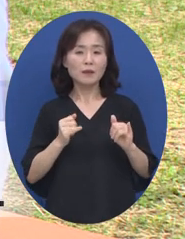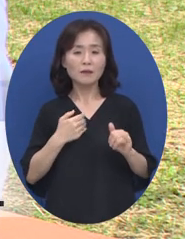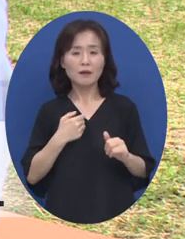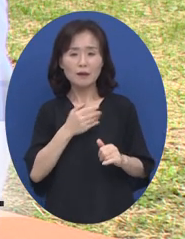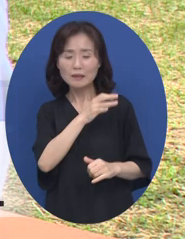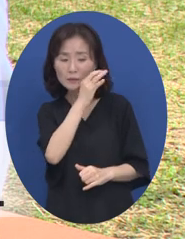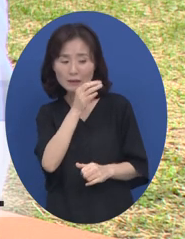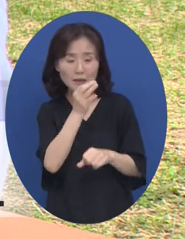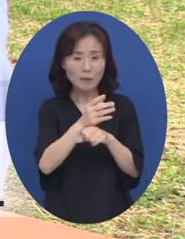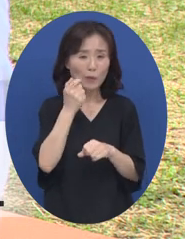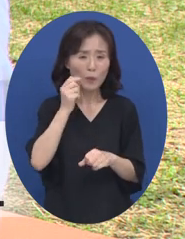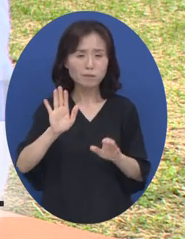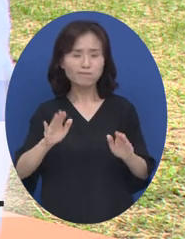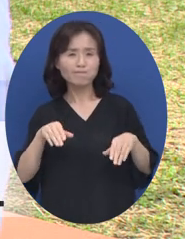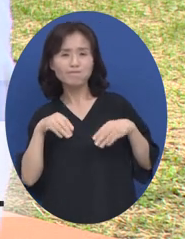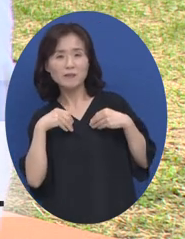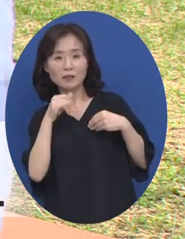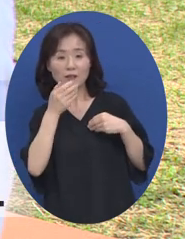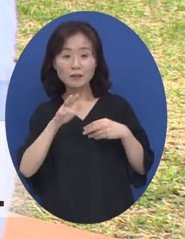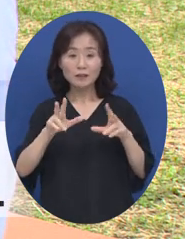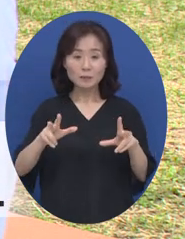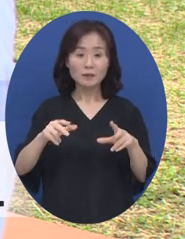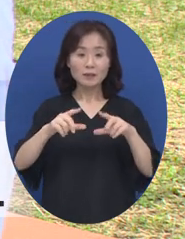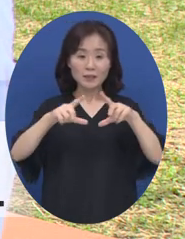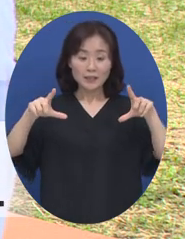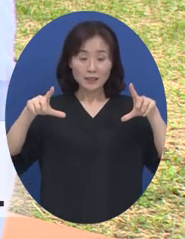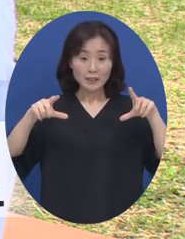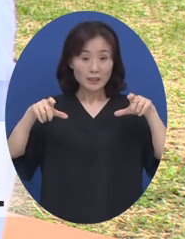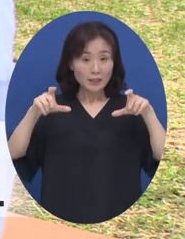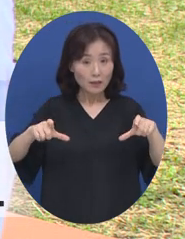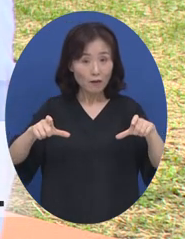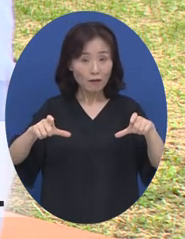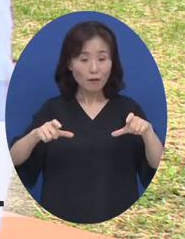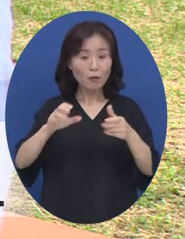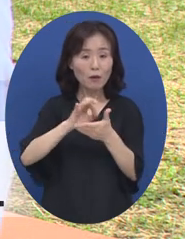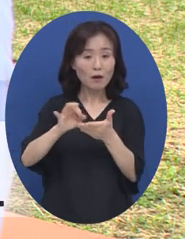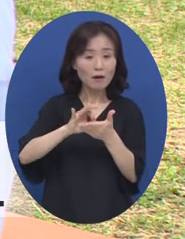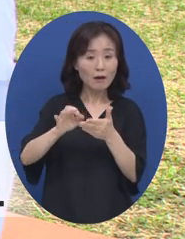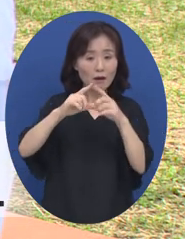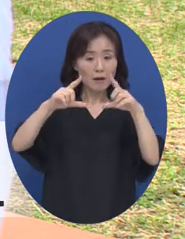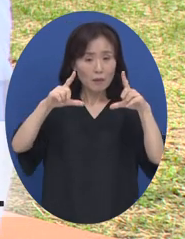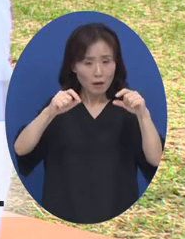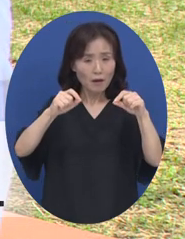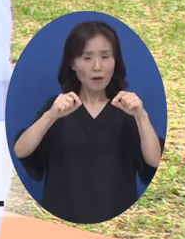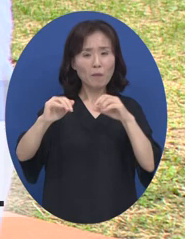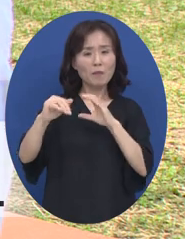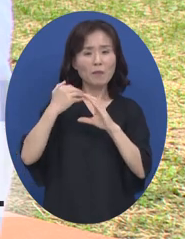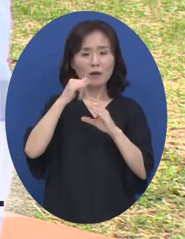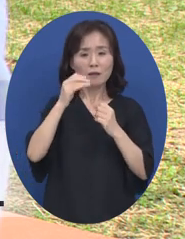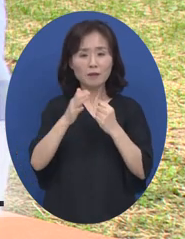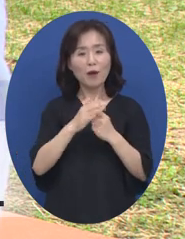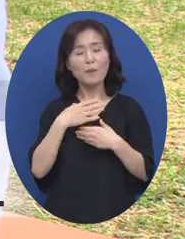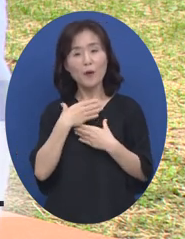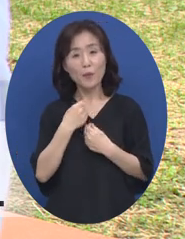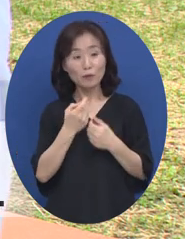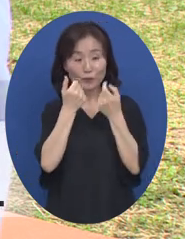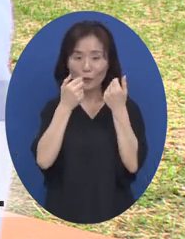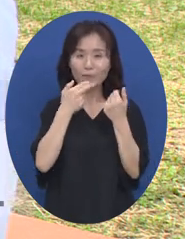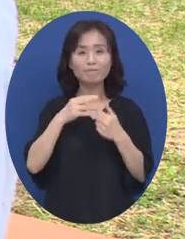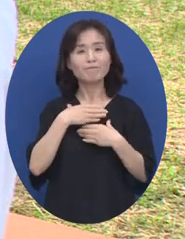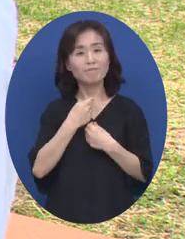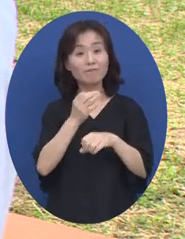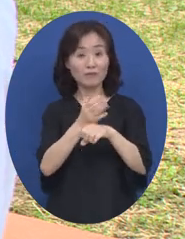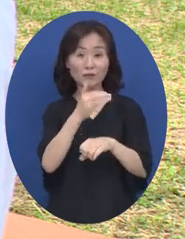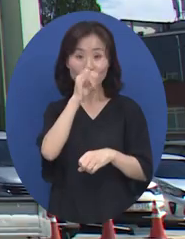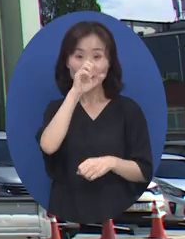못 살아갔는데 지금은 지역 화폐가 생기고 나서 더 편하고 눈치 보지 않고 갈수